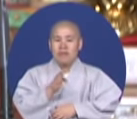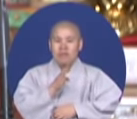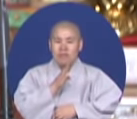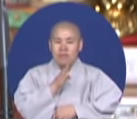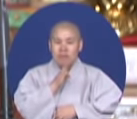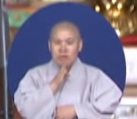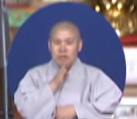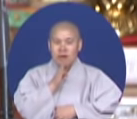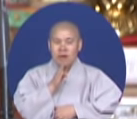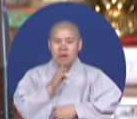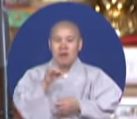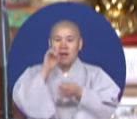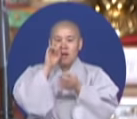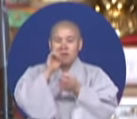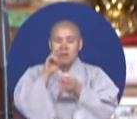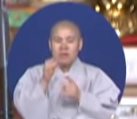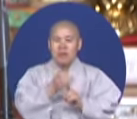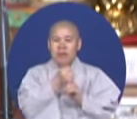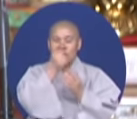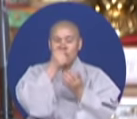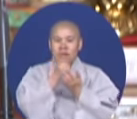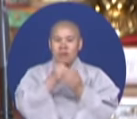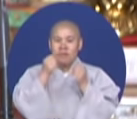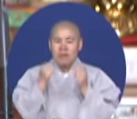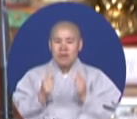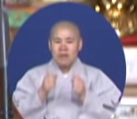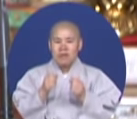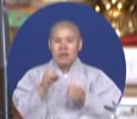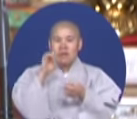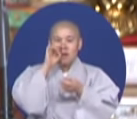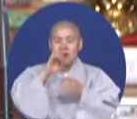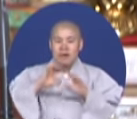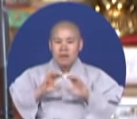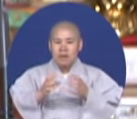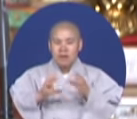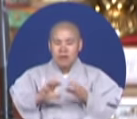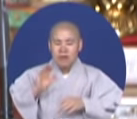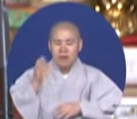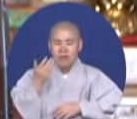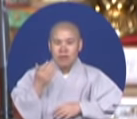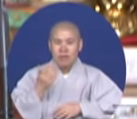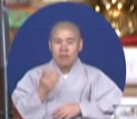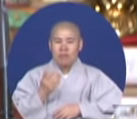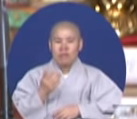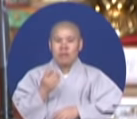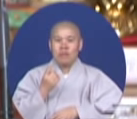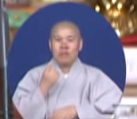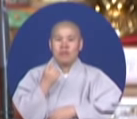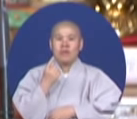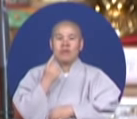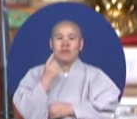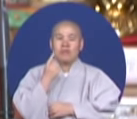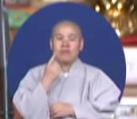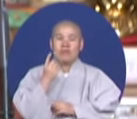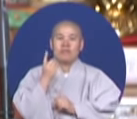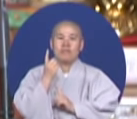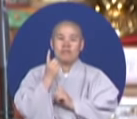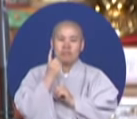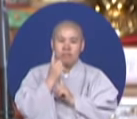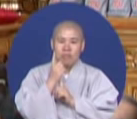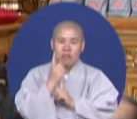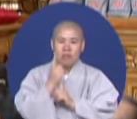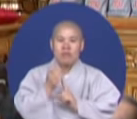바로 아미타불이 계시는 극락도량이 되고, 미륵불이 계시는, 미륵불 어디